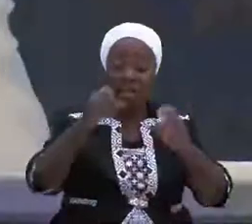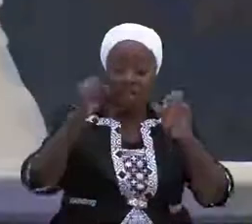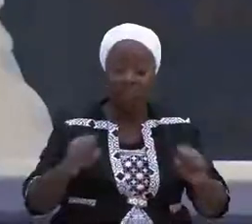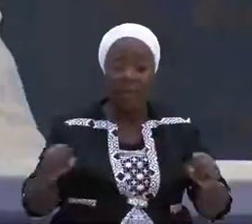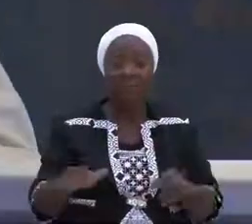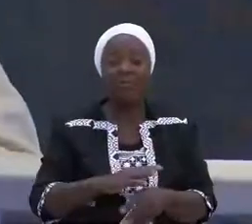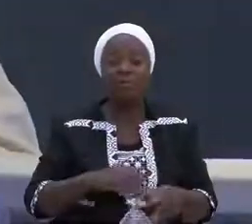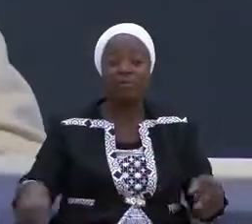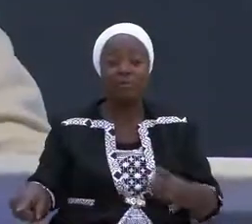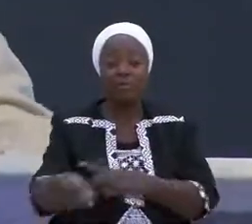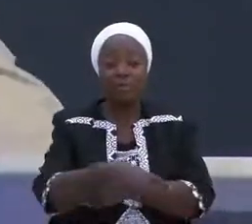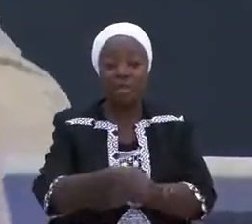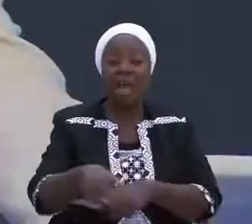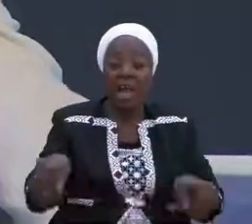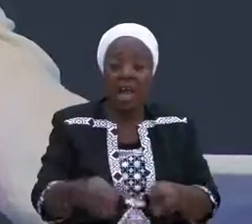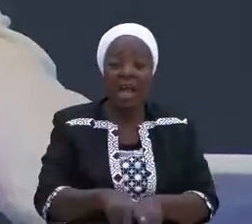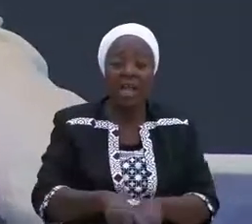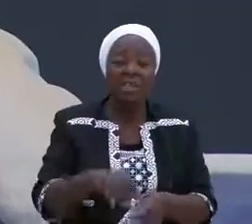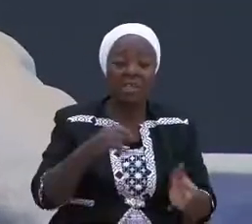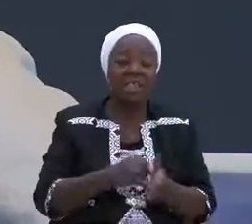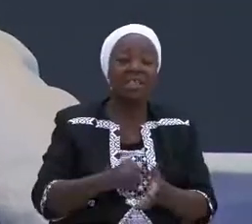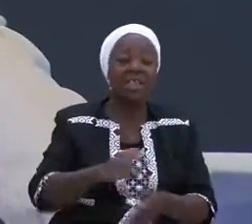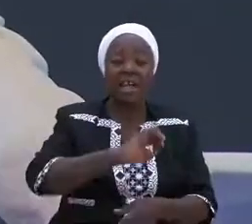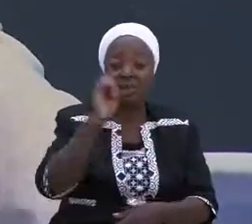puissant aujourd'hui, comme il l'a toujours été.